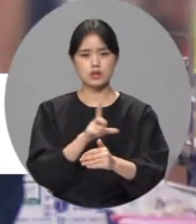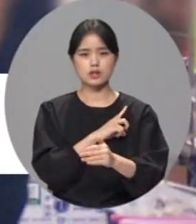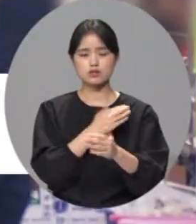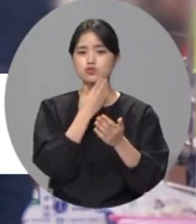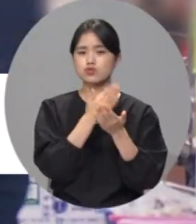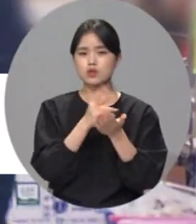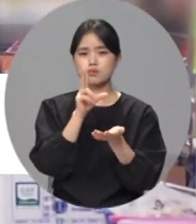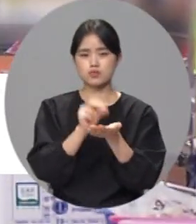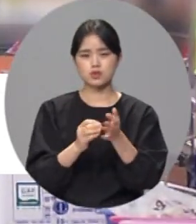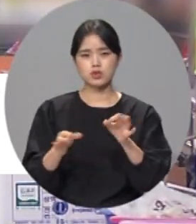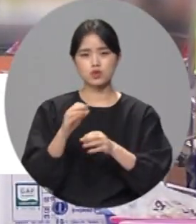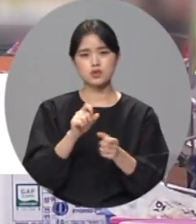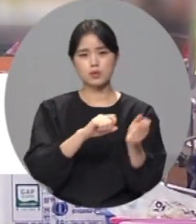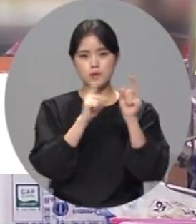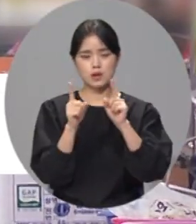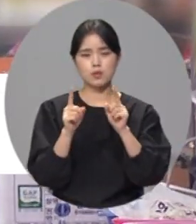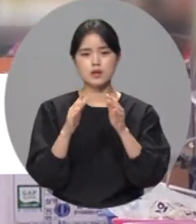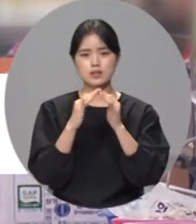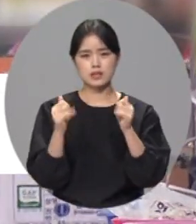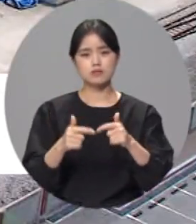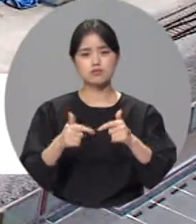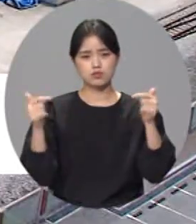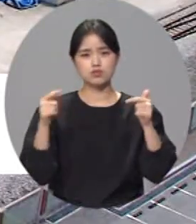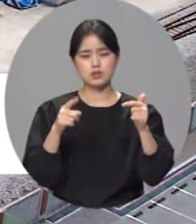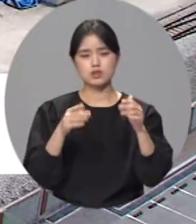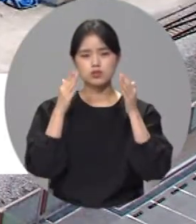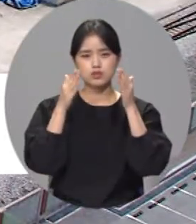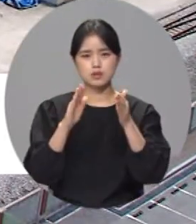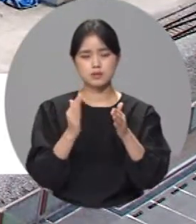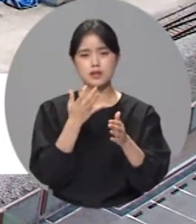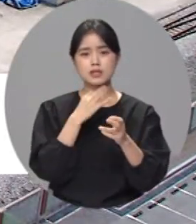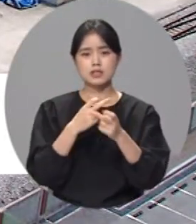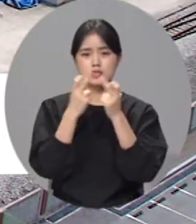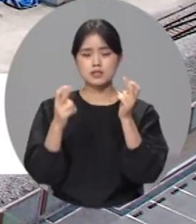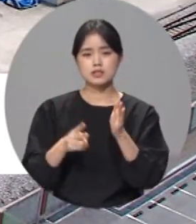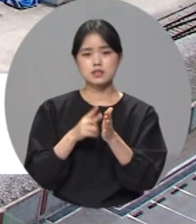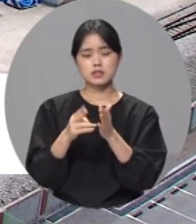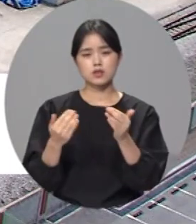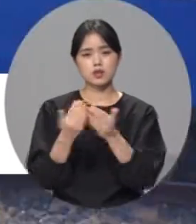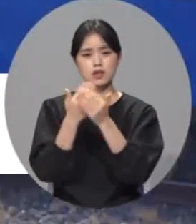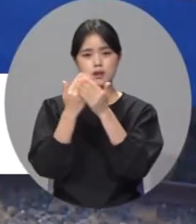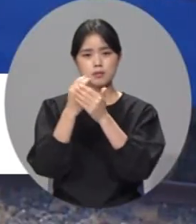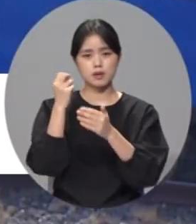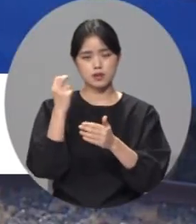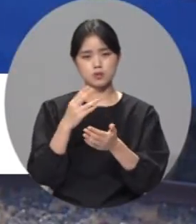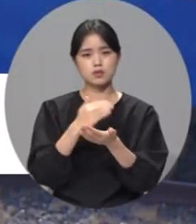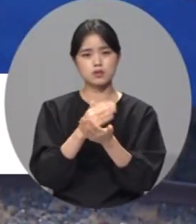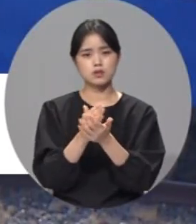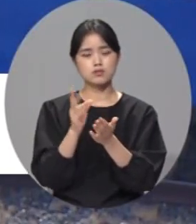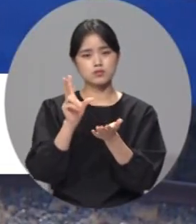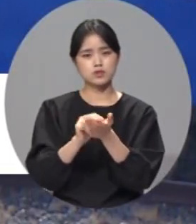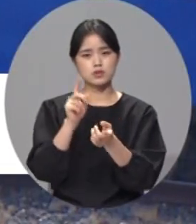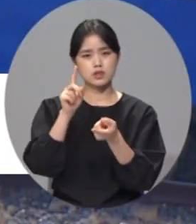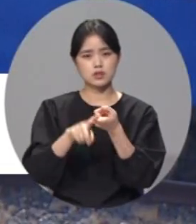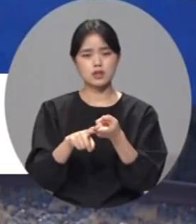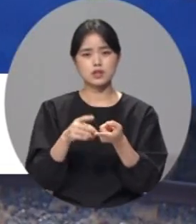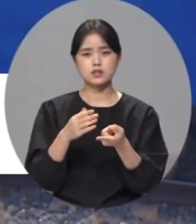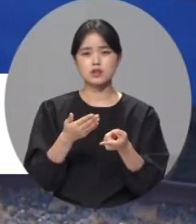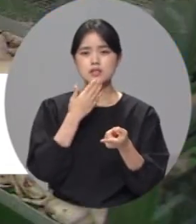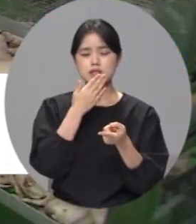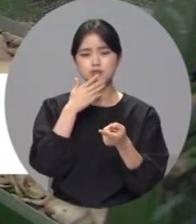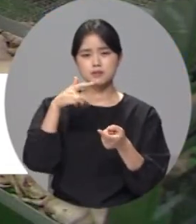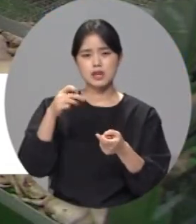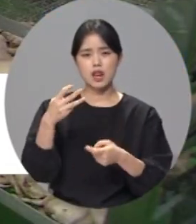쟁점으로는 경제 회복과 인구 늘리기가 꼽히고 있습니다. 익산역 개발 방식과 재원 조달 문제, 식품